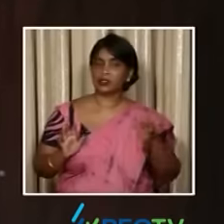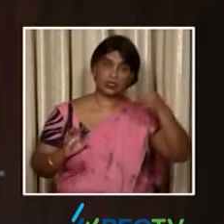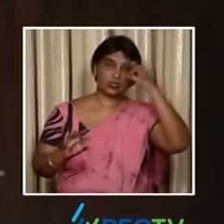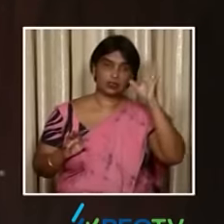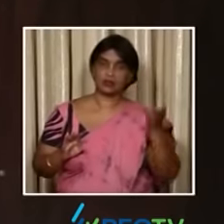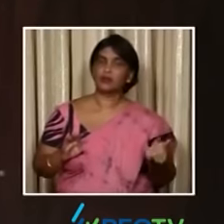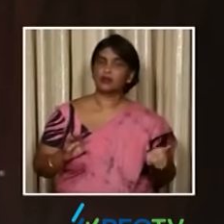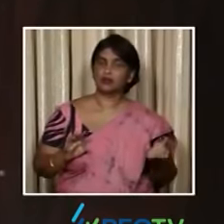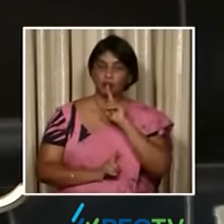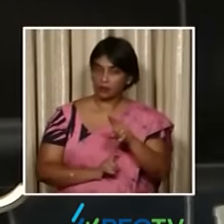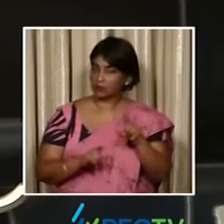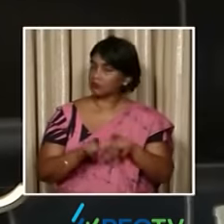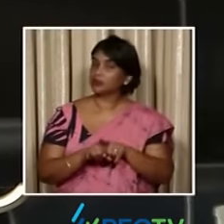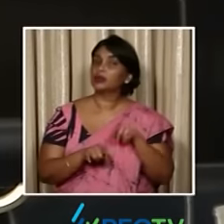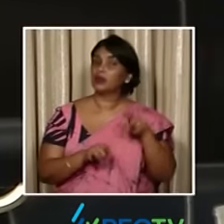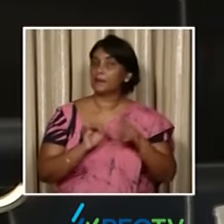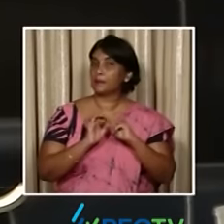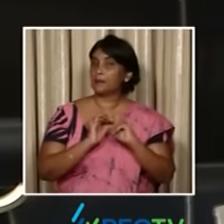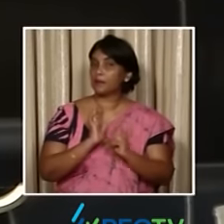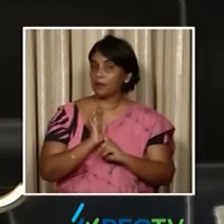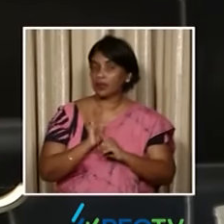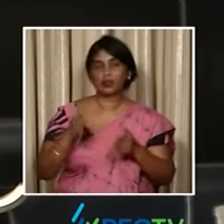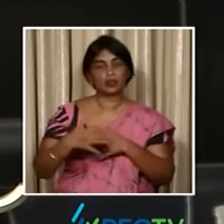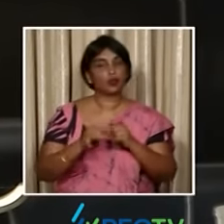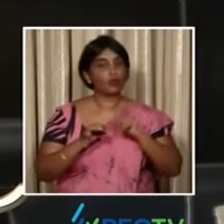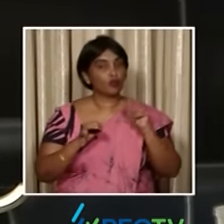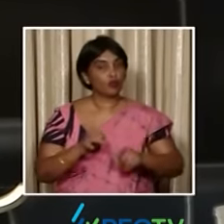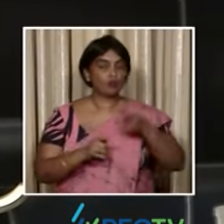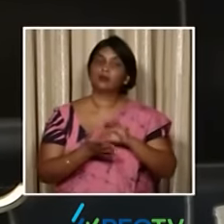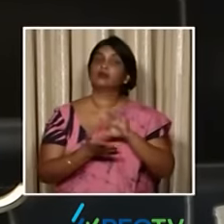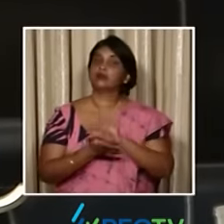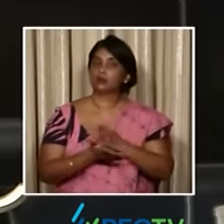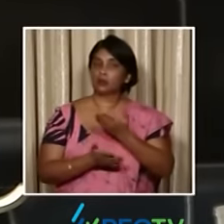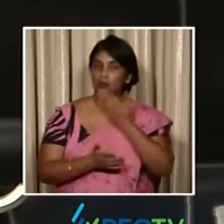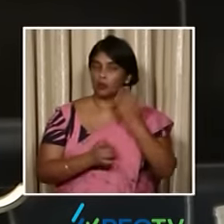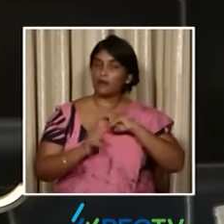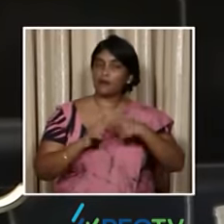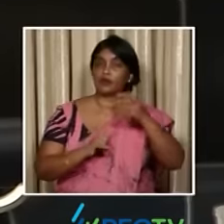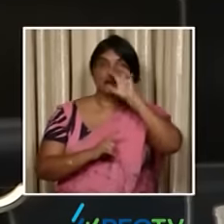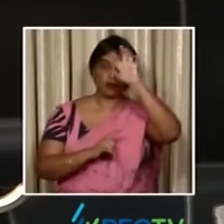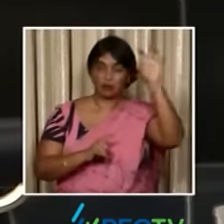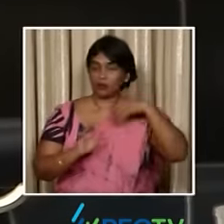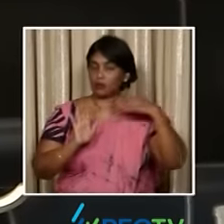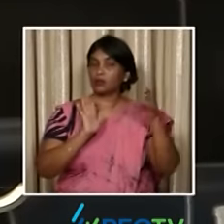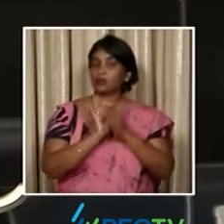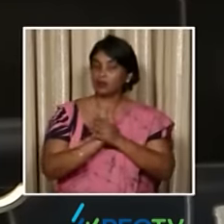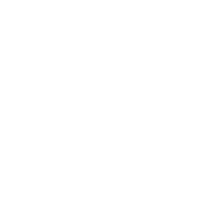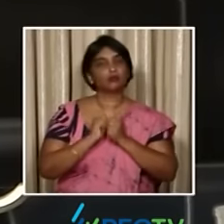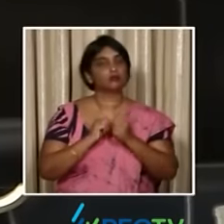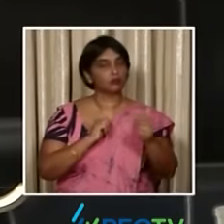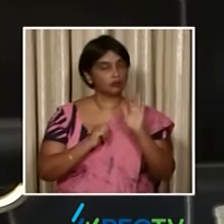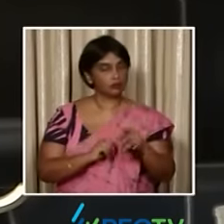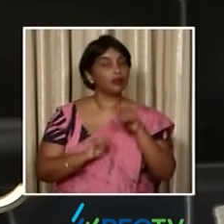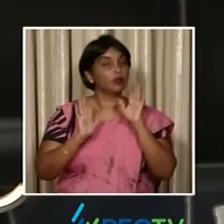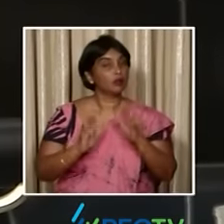ඊළඟට සම්පූර්ණ වැරදීනේ. මේ පනත තියෙන කැබිනට් එකට තීරණයක් ගන්න පුළුවන් වෙන රටක් සමග පද්ධතිය එකතු කරනවා නම්.